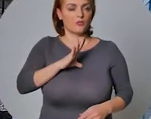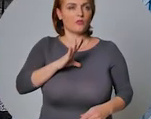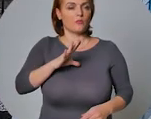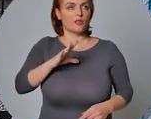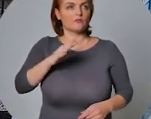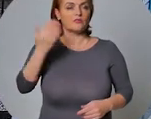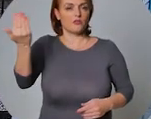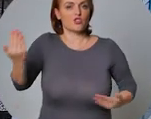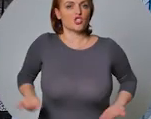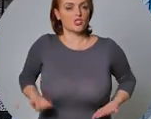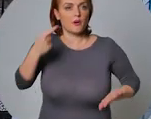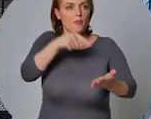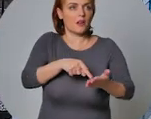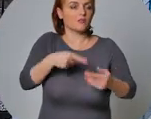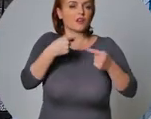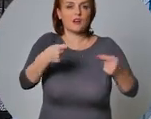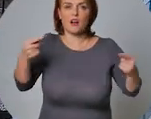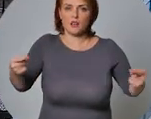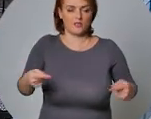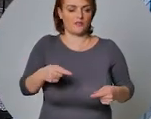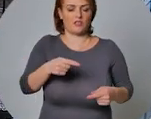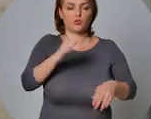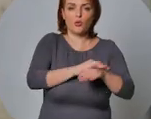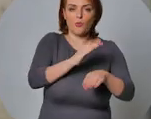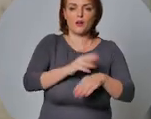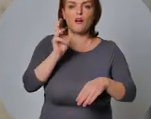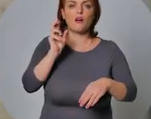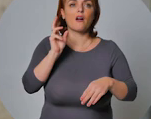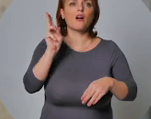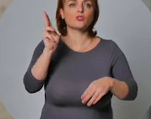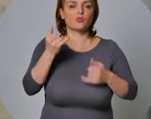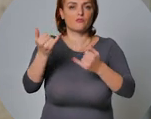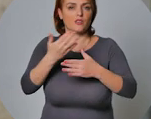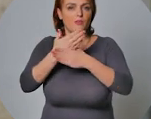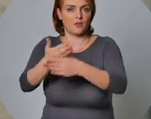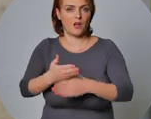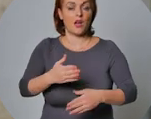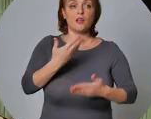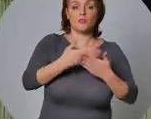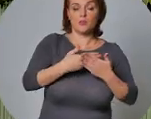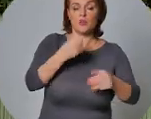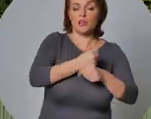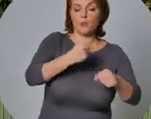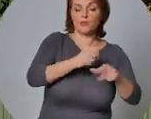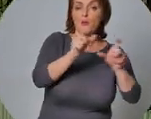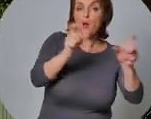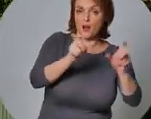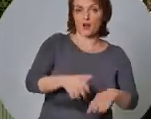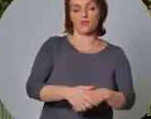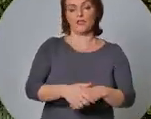cale care i-au oferit ajutor. La depozit lucra. Așezam, de exemplu, pânica pe stelaj, cu